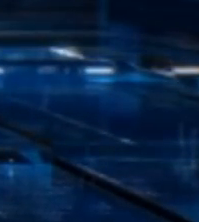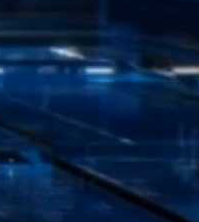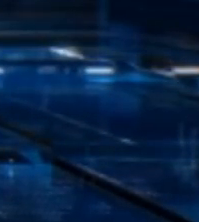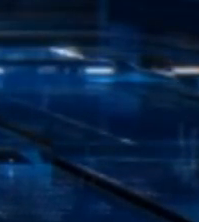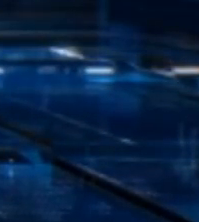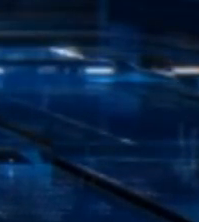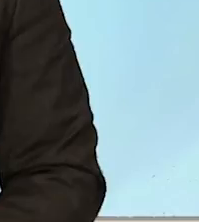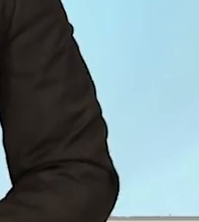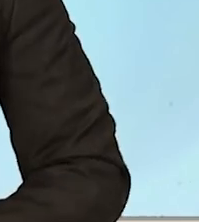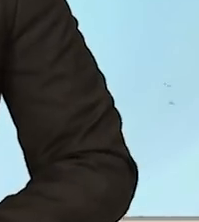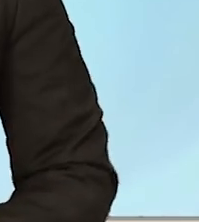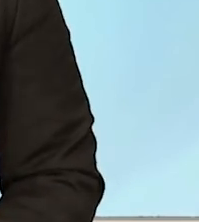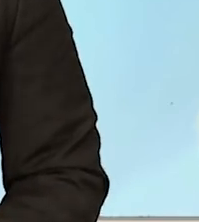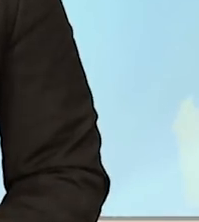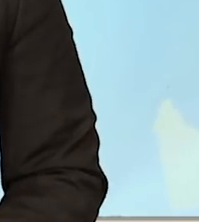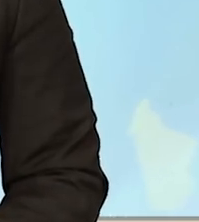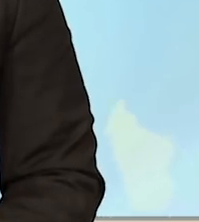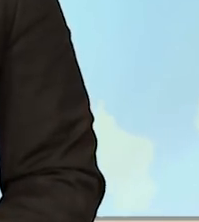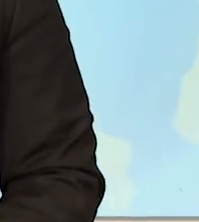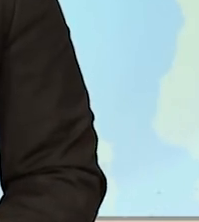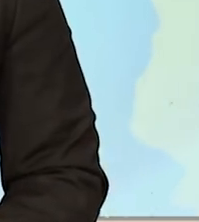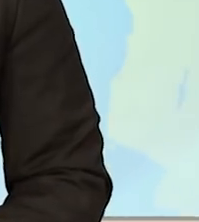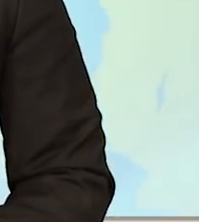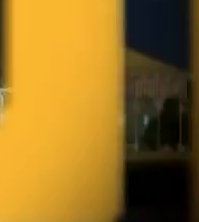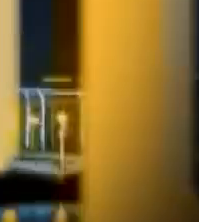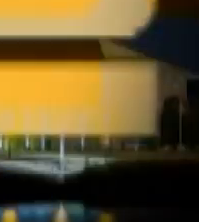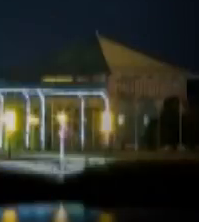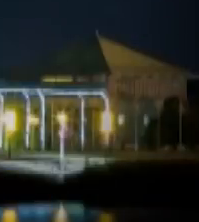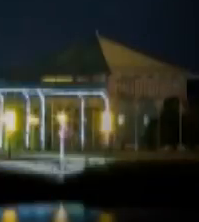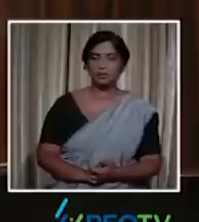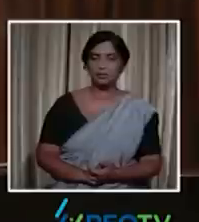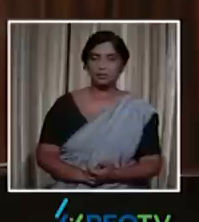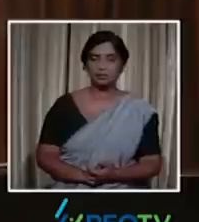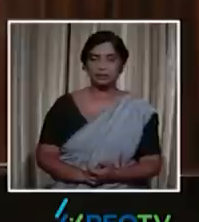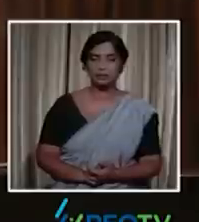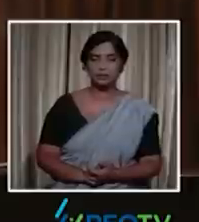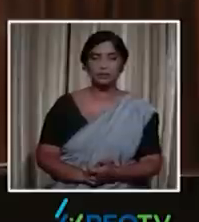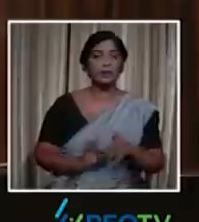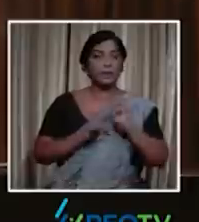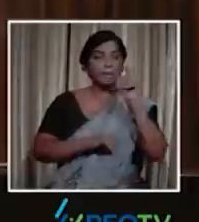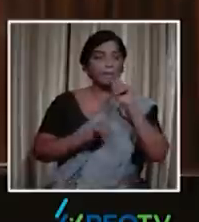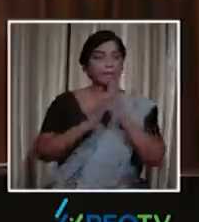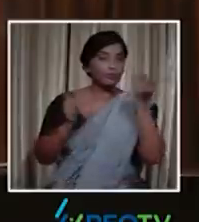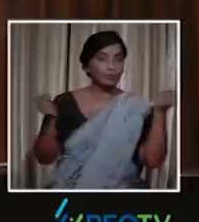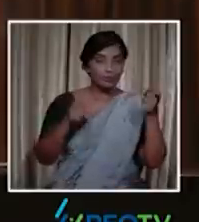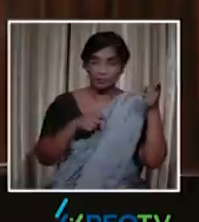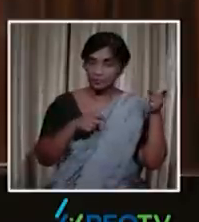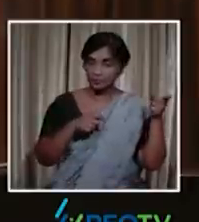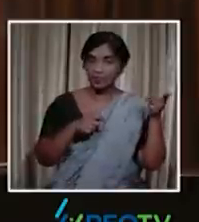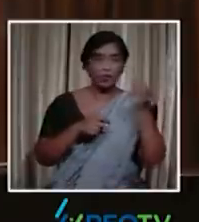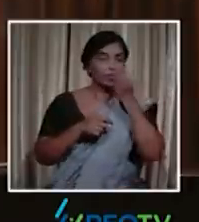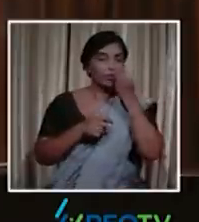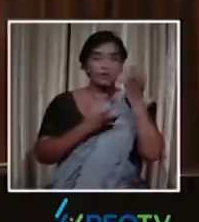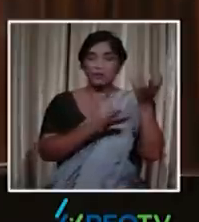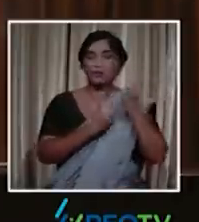මේ ඊයේ පාර්ලිමේන්තුවේදී පළ වූ අදහස් පාර්ලිමේන්තු මන්ත්‍රී භෝජනාගාරයෙන් ආහාර ලබා